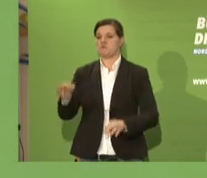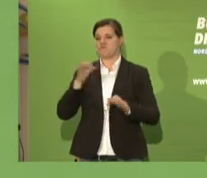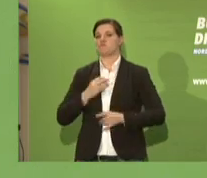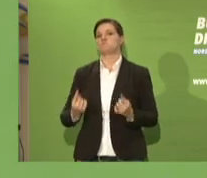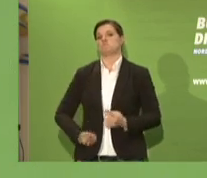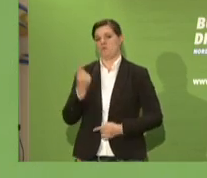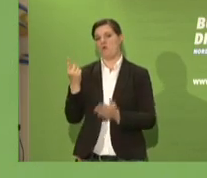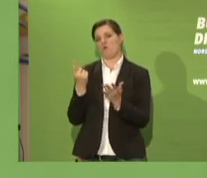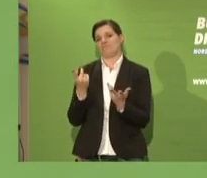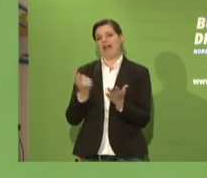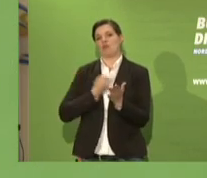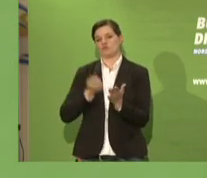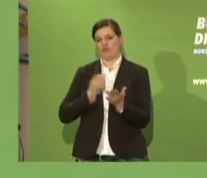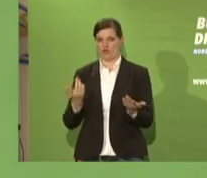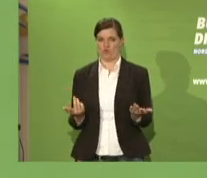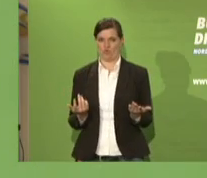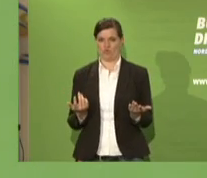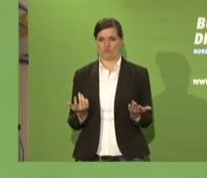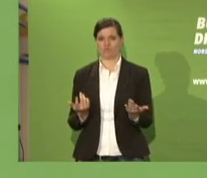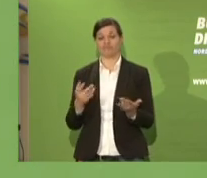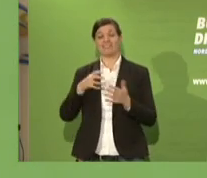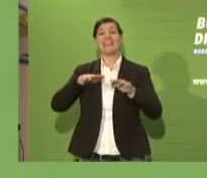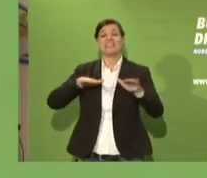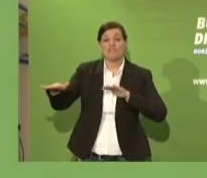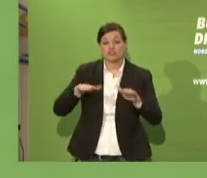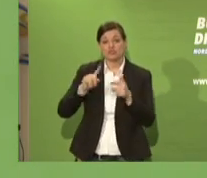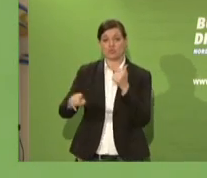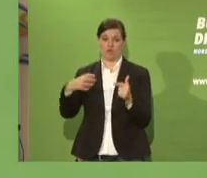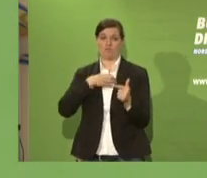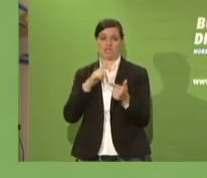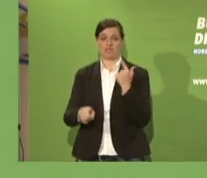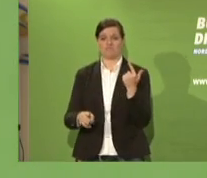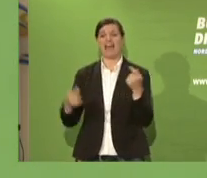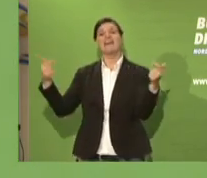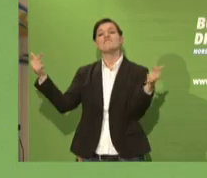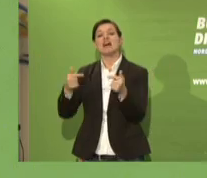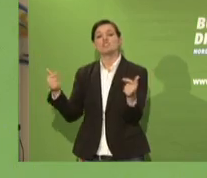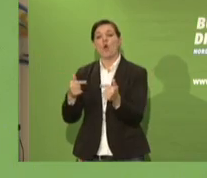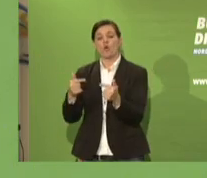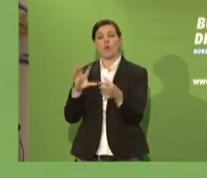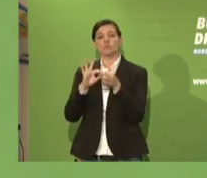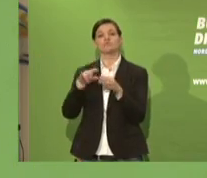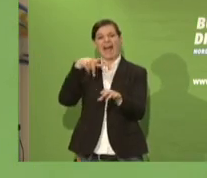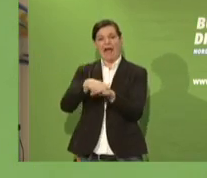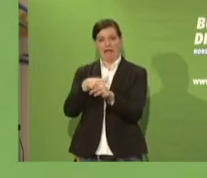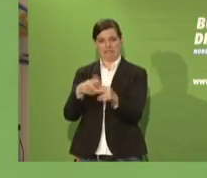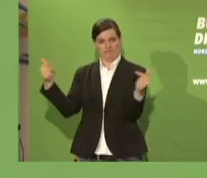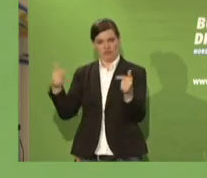ist nicht nur die Problematik Infrastruktur, da ist die Problematik der Versorgung mit Ärzten. Wie geht